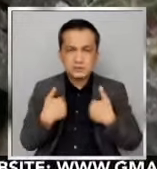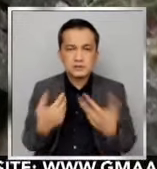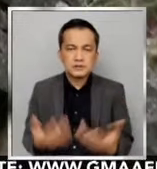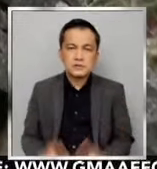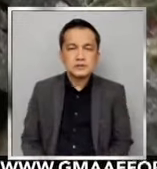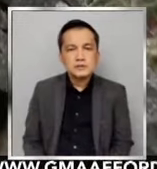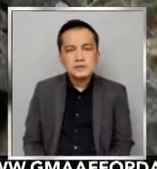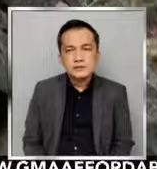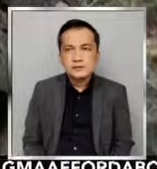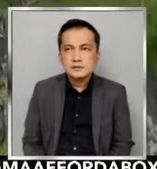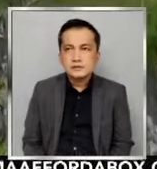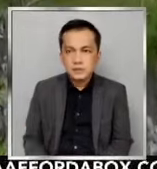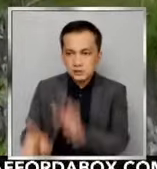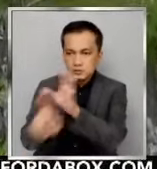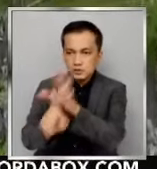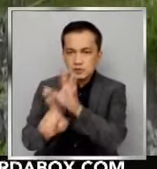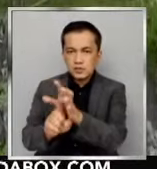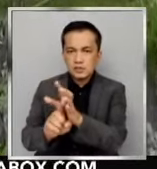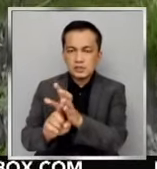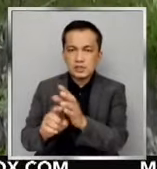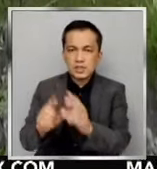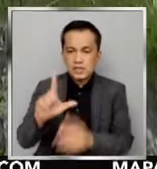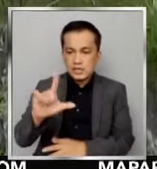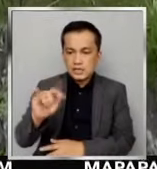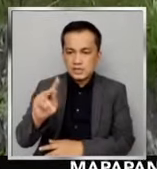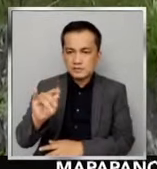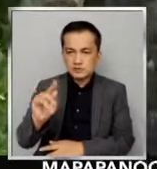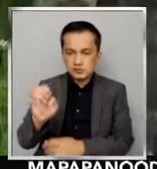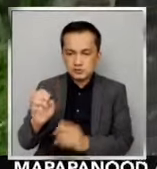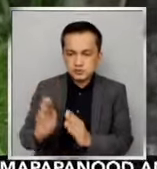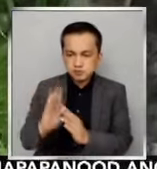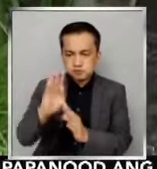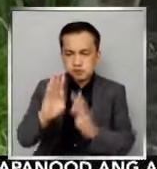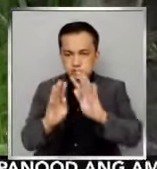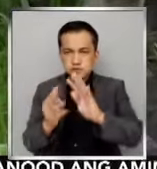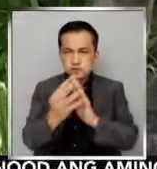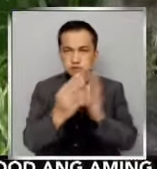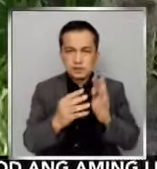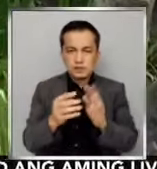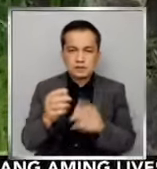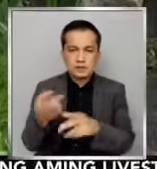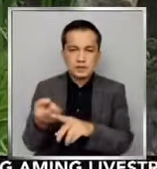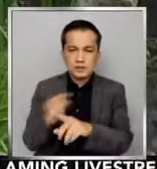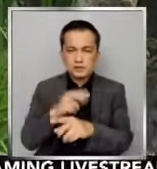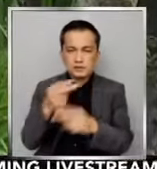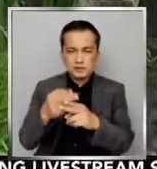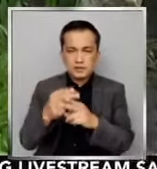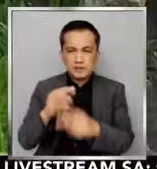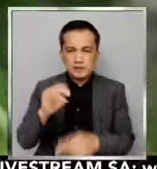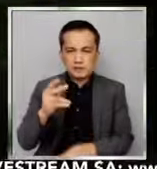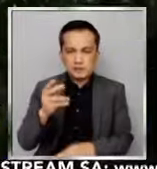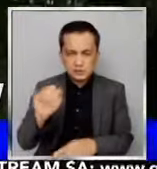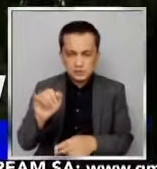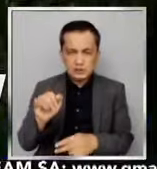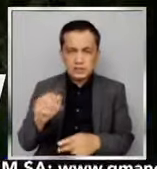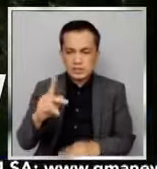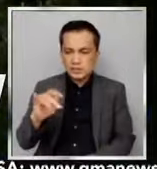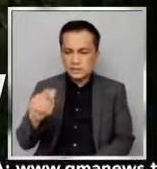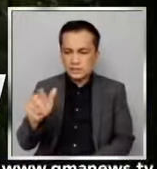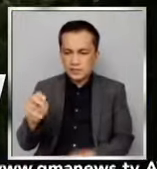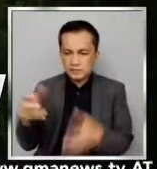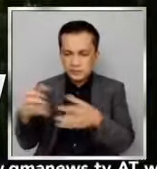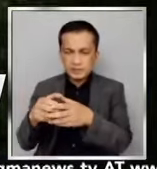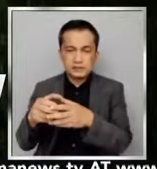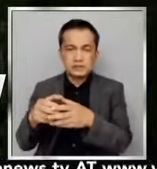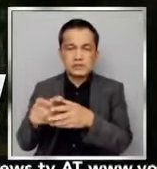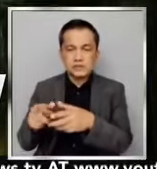At ang sikat nitong limestones kung saan hango ang pangalan ng Masungi. Pinasok. Tawan ng kabataan party list. Kabilang sa